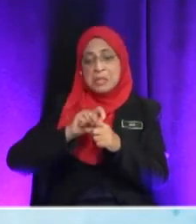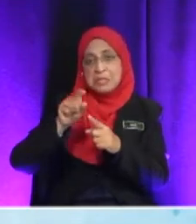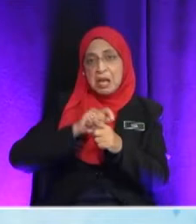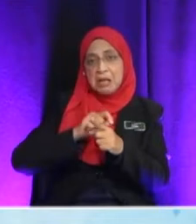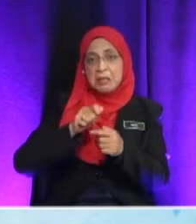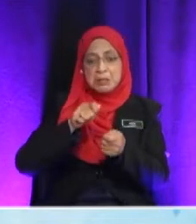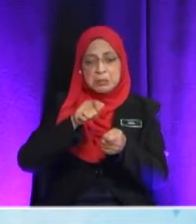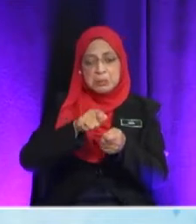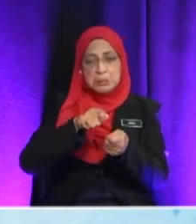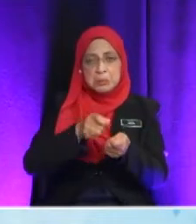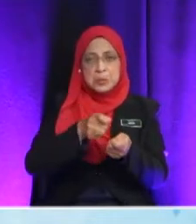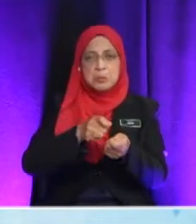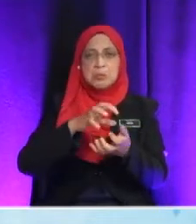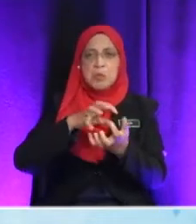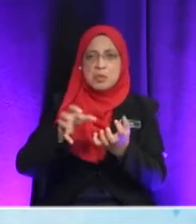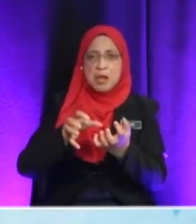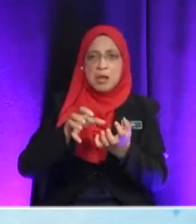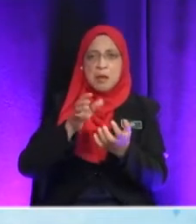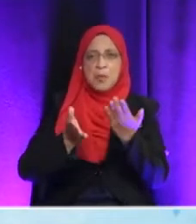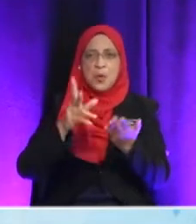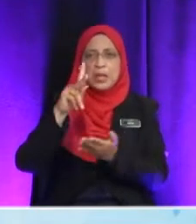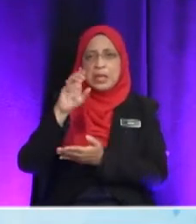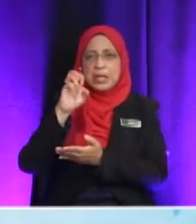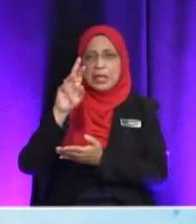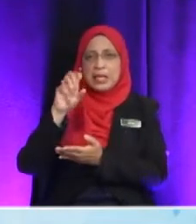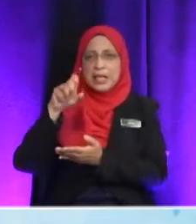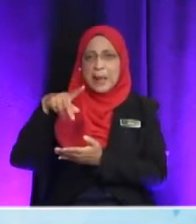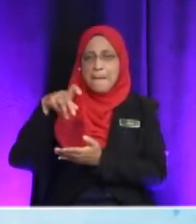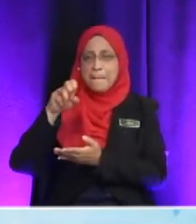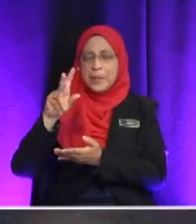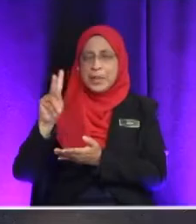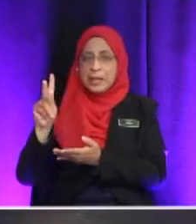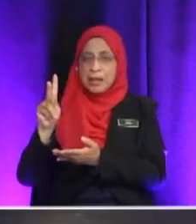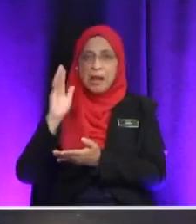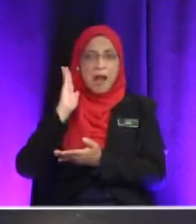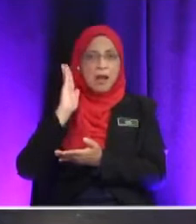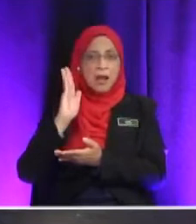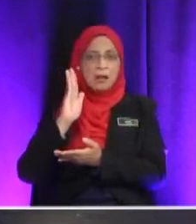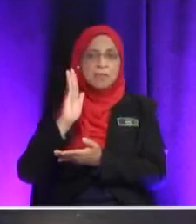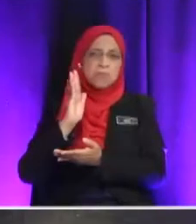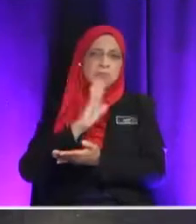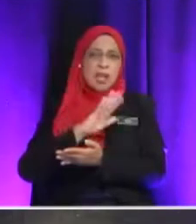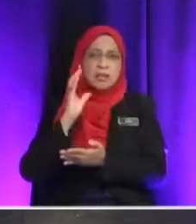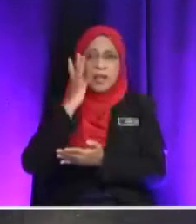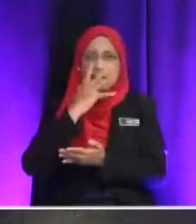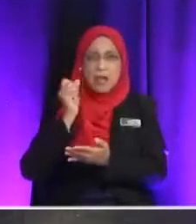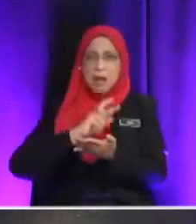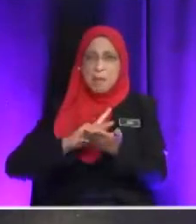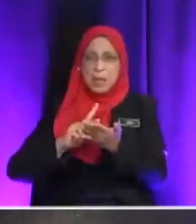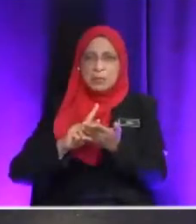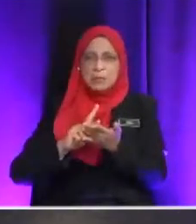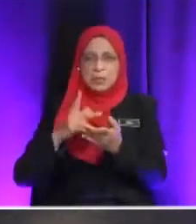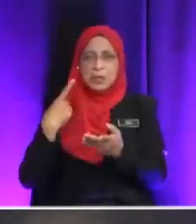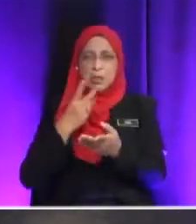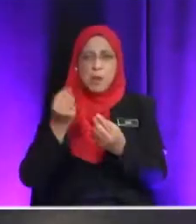kerja di gereja jago betul jemping kripik mungkin daripada acid enak keripik tuh nipis